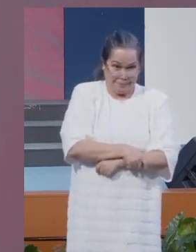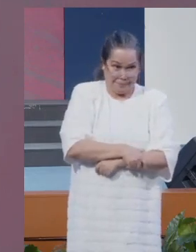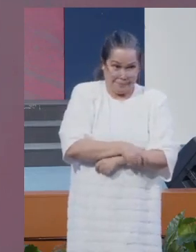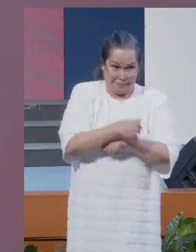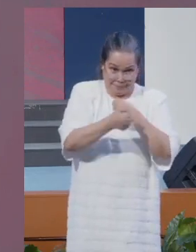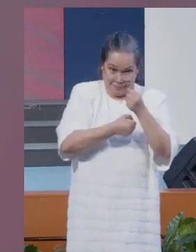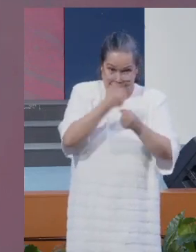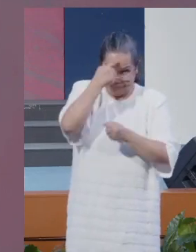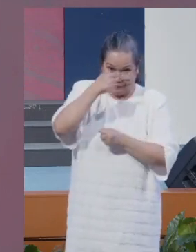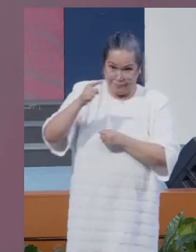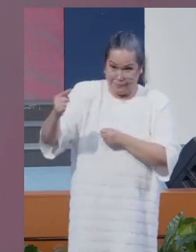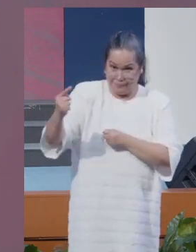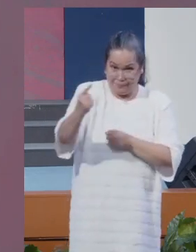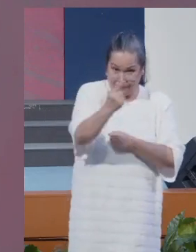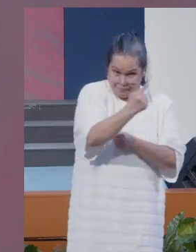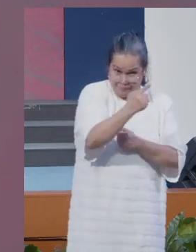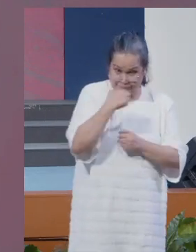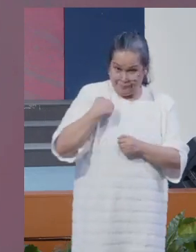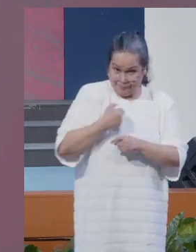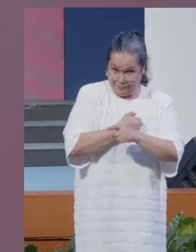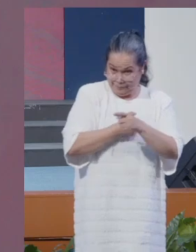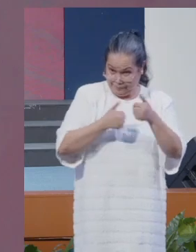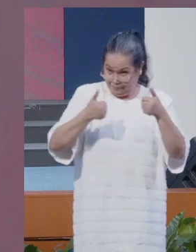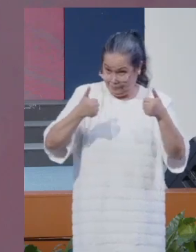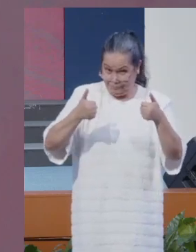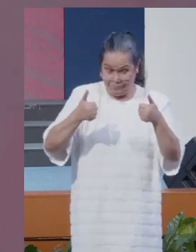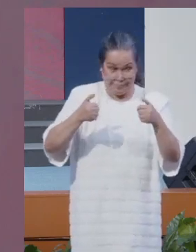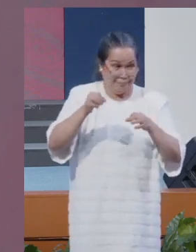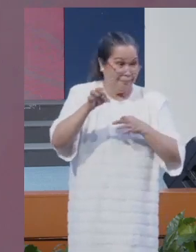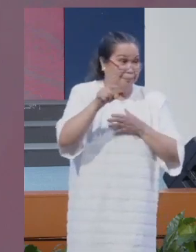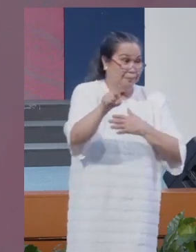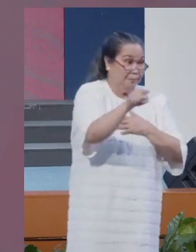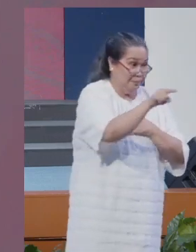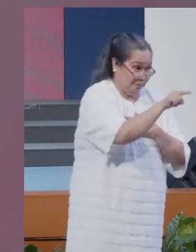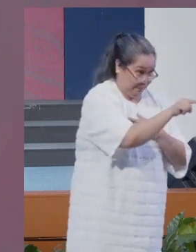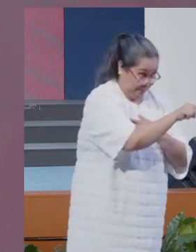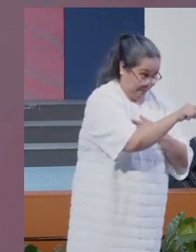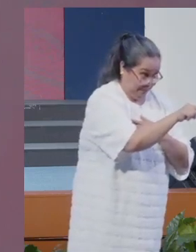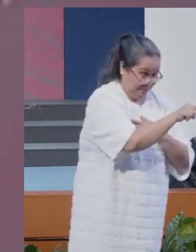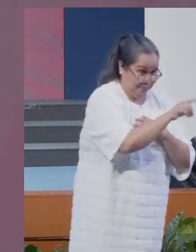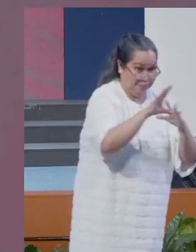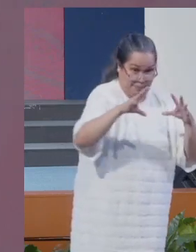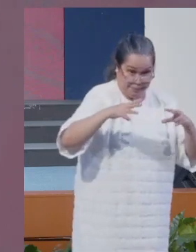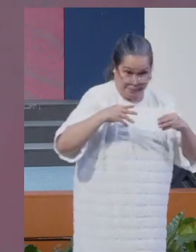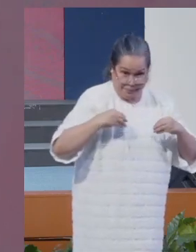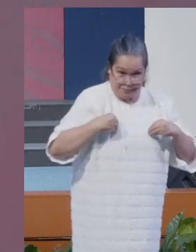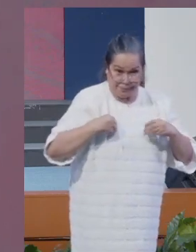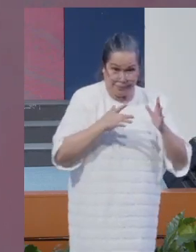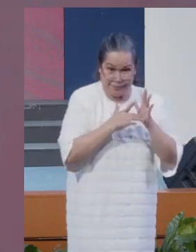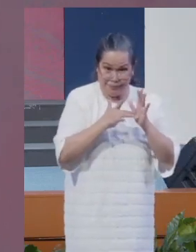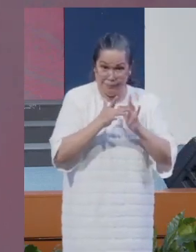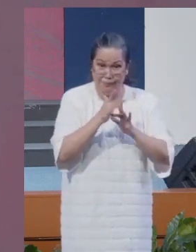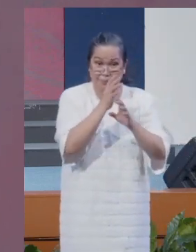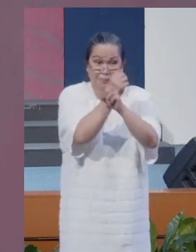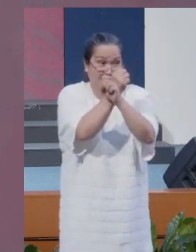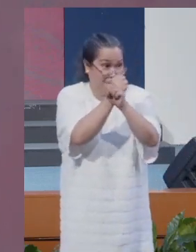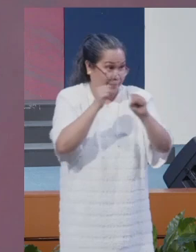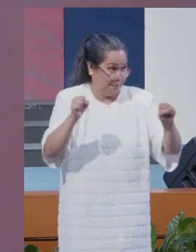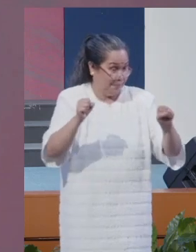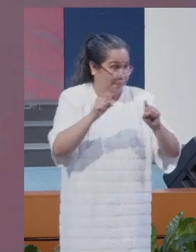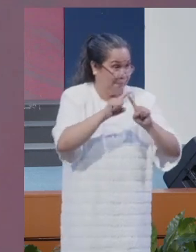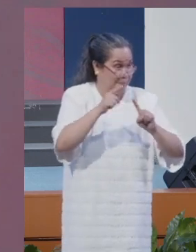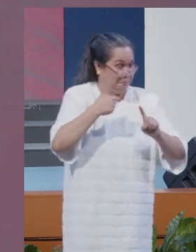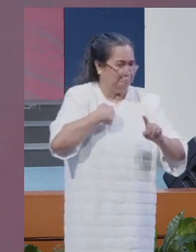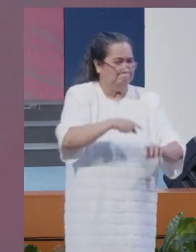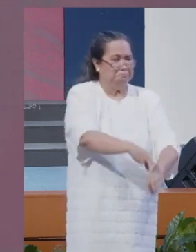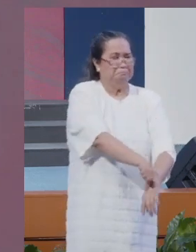para sa bawat isa sa atin. Kung kayo ay tumanggap na sa Kanya, ngunit sa loob ng